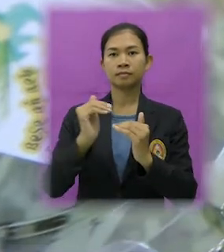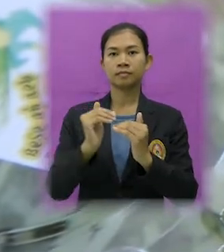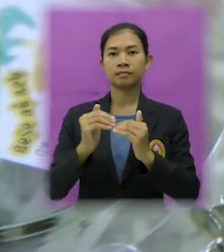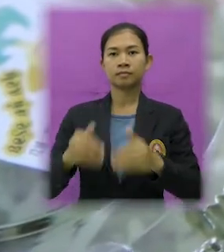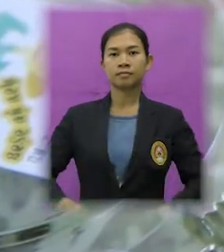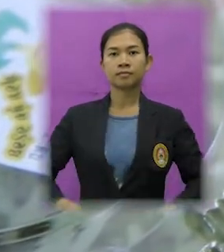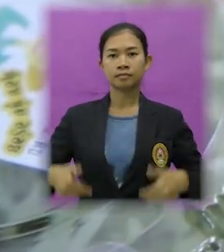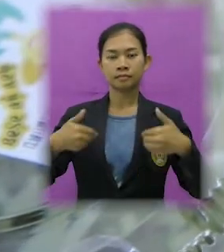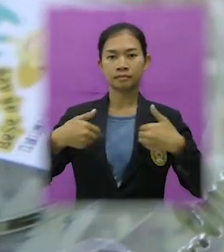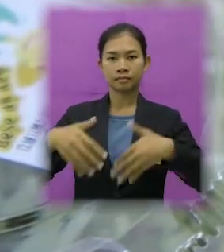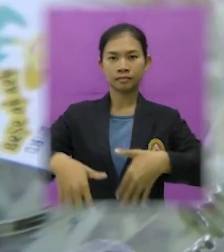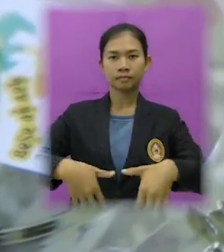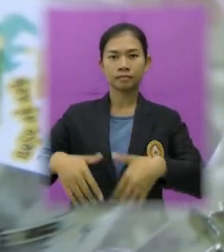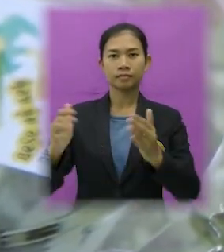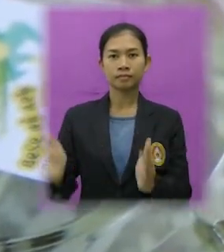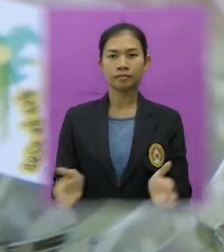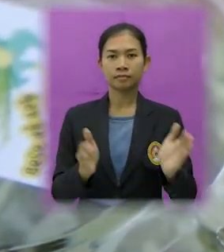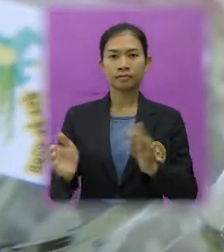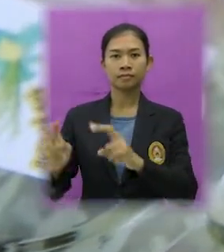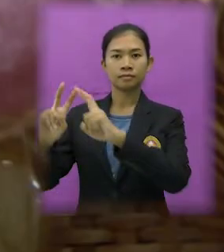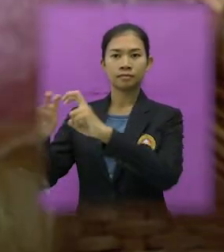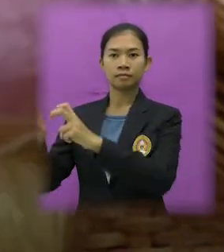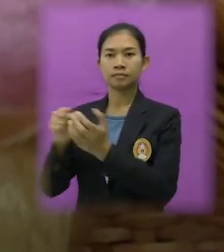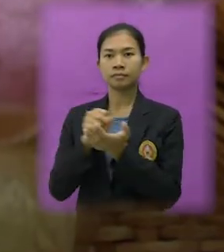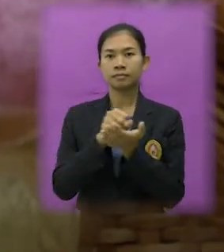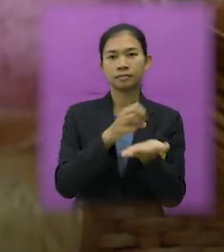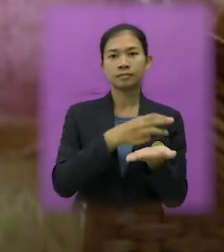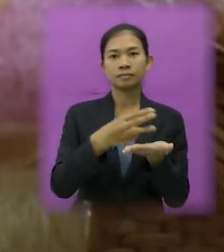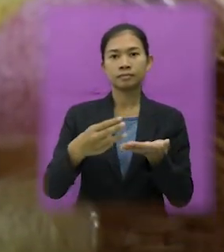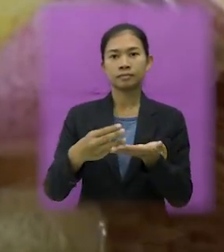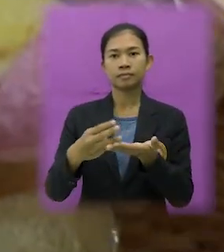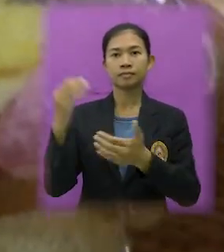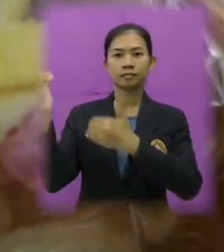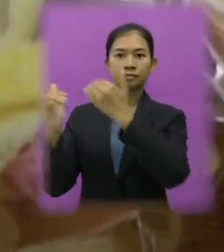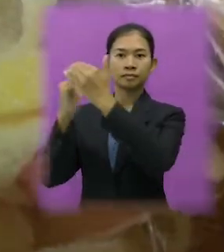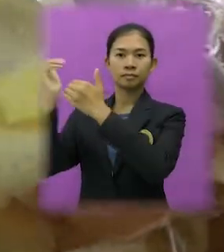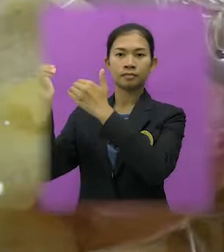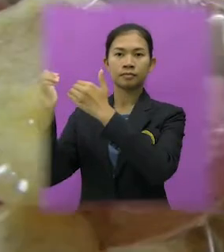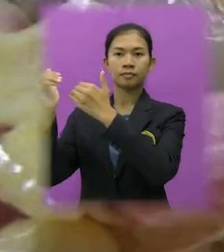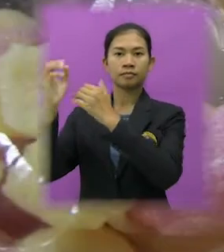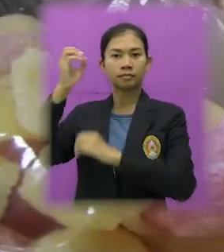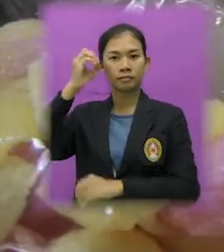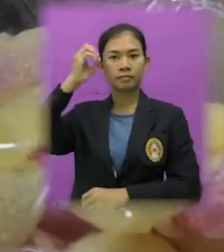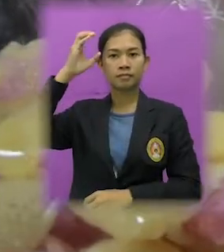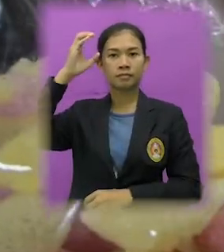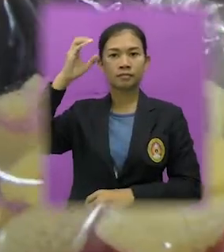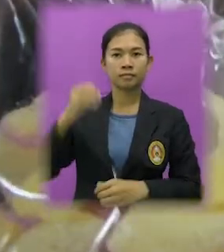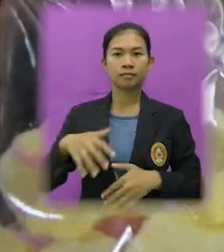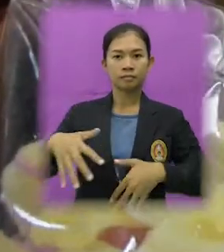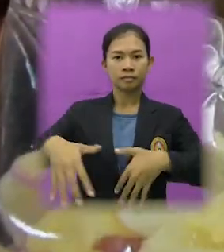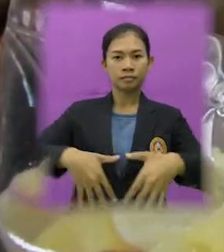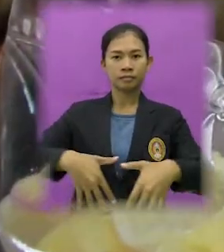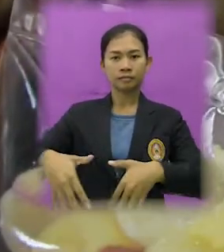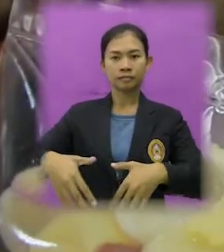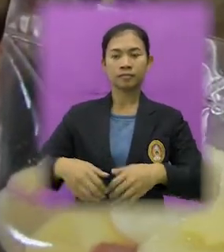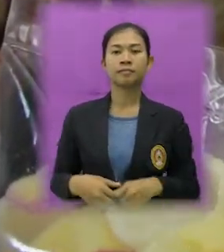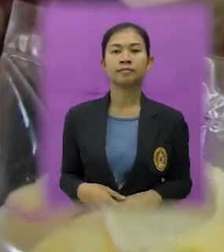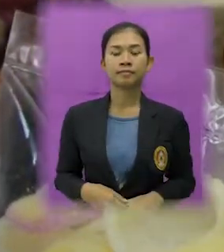กระดับคุณภาพชีวิตของชุมชนด้วยกระบวนการวิจัยบริการวิชาการสู่การพัฒนาต่อยอดองค์